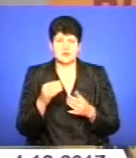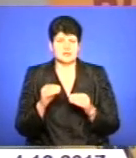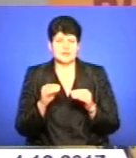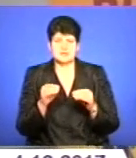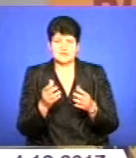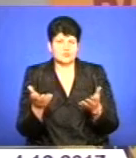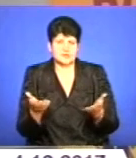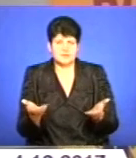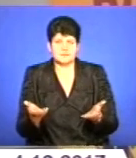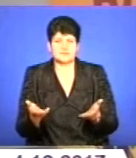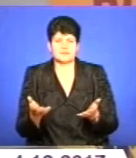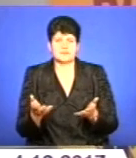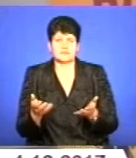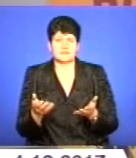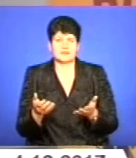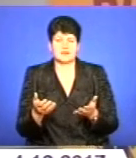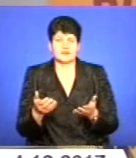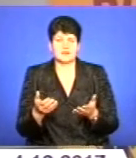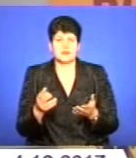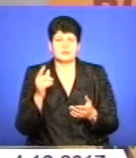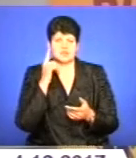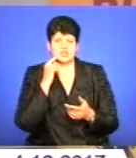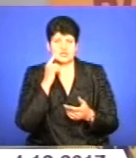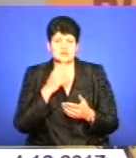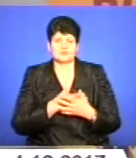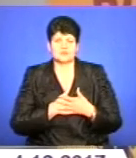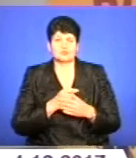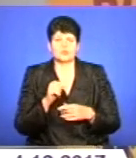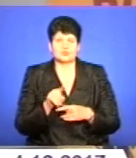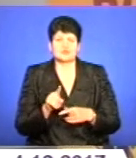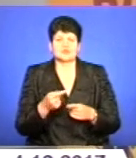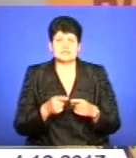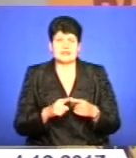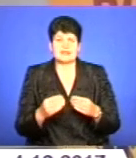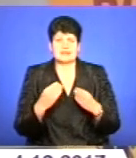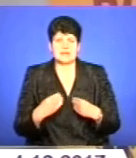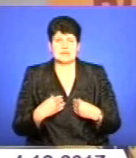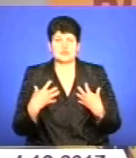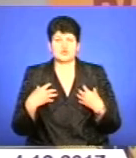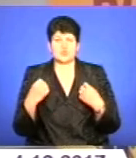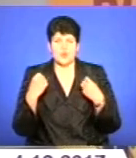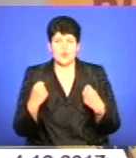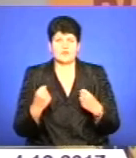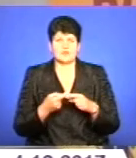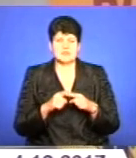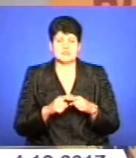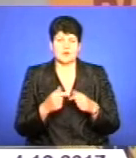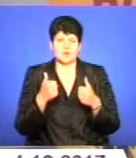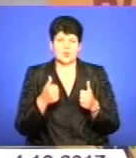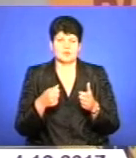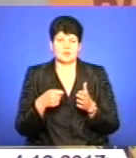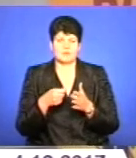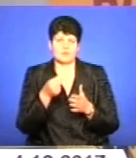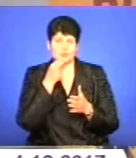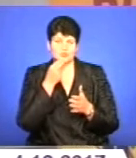бджільництвом, яке дає здоров'я. І дуже хороший продукт мід. Думаю,